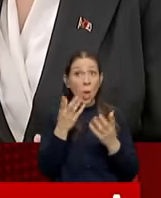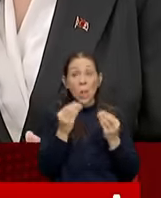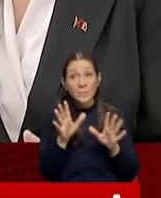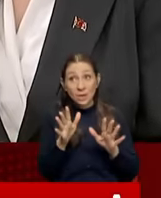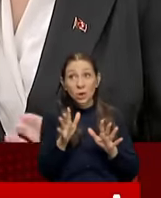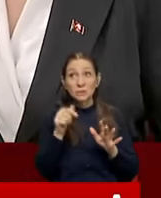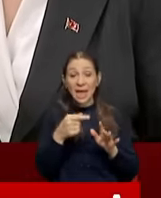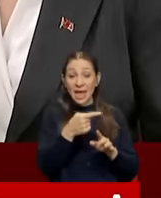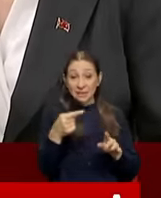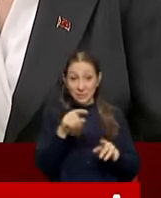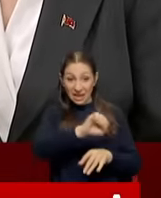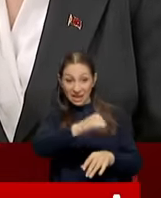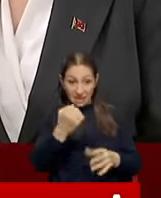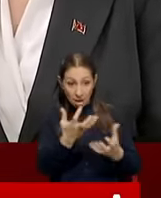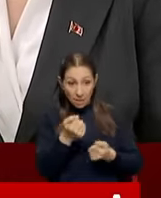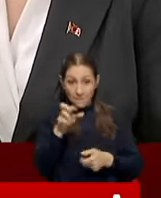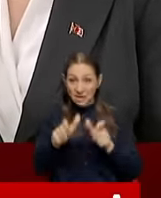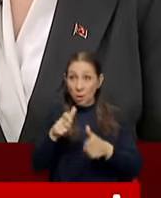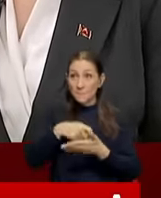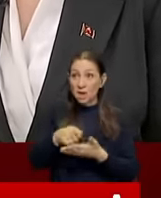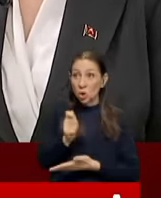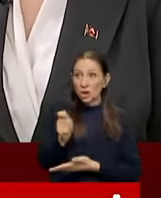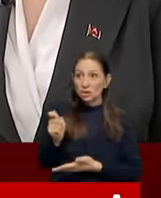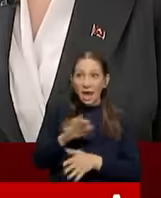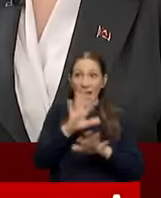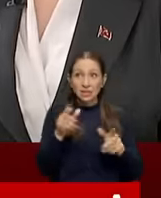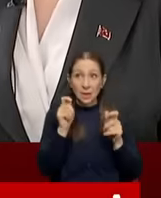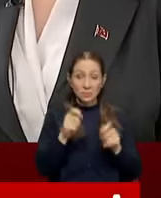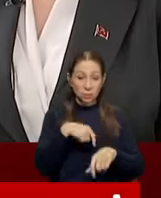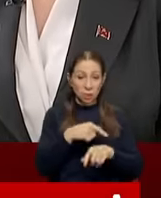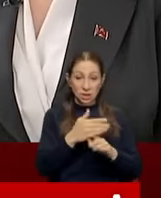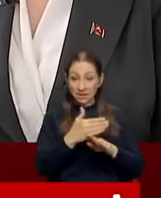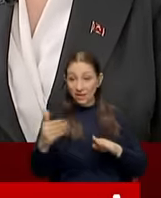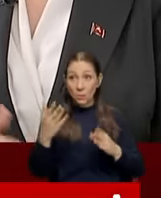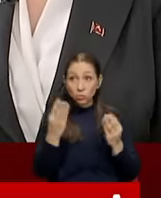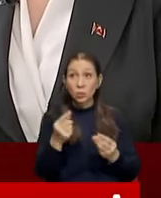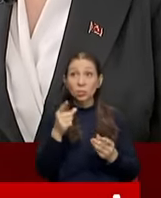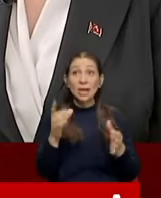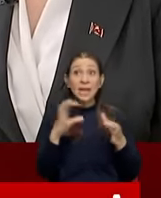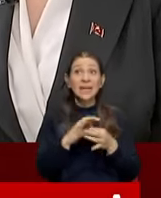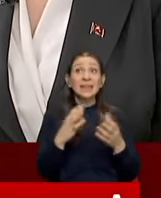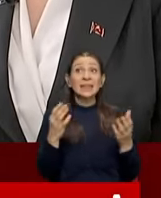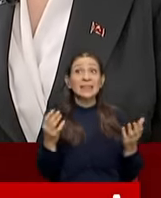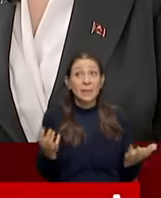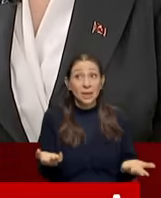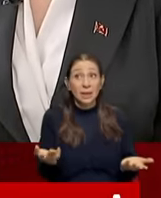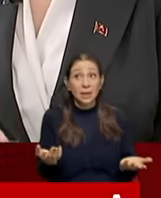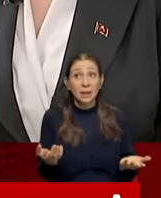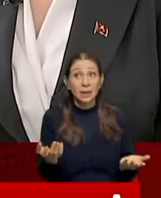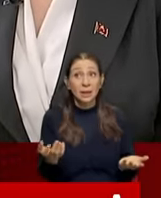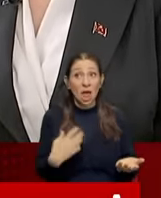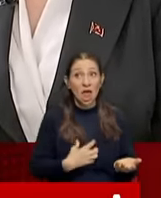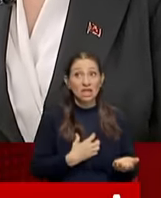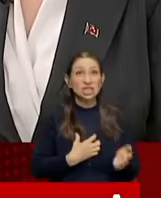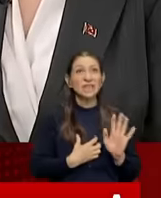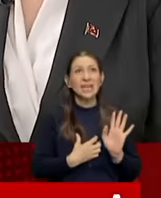olabiliyor şimdi eksi bir kasa alıp personelin maaşı ödenecek her şey yapacak süreçler devam edecek Bununla ilgili Tabii ki